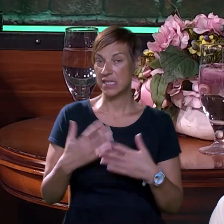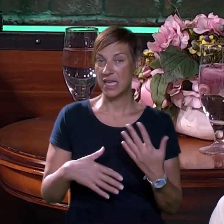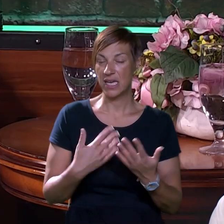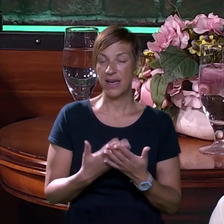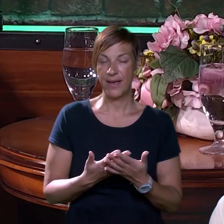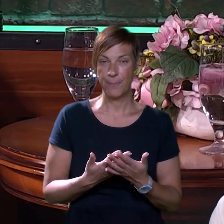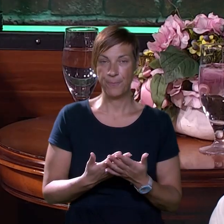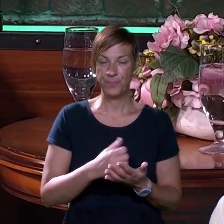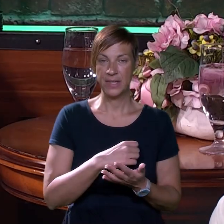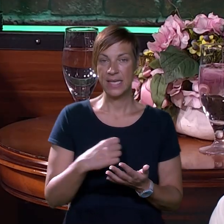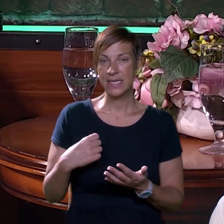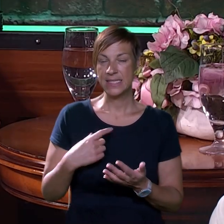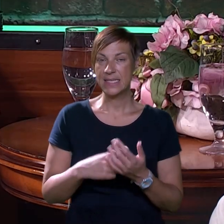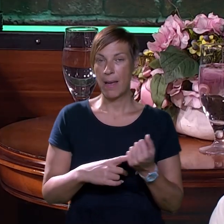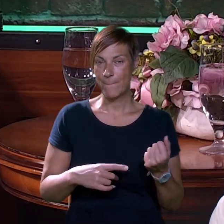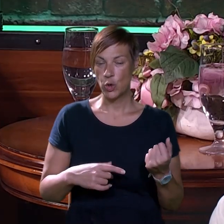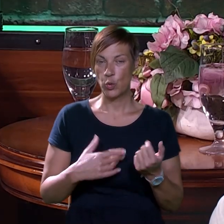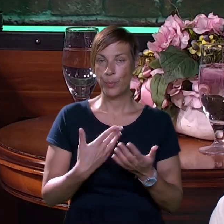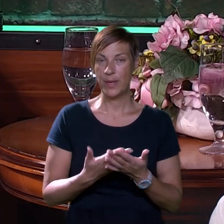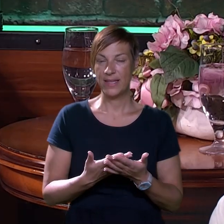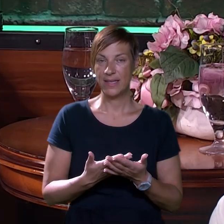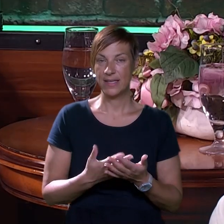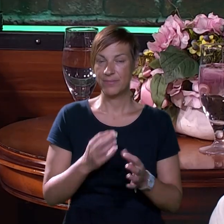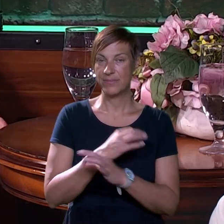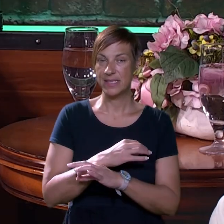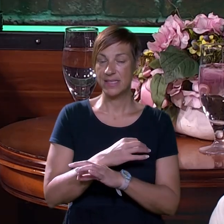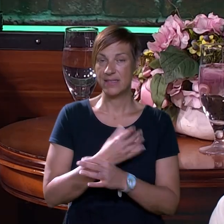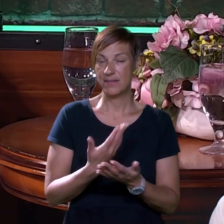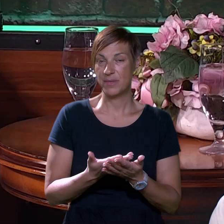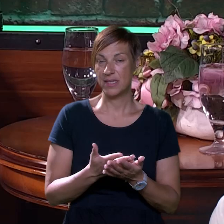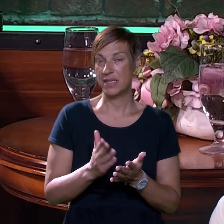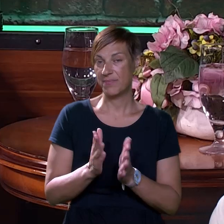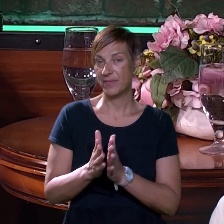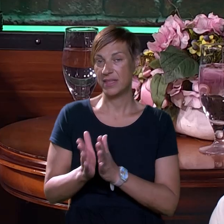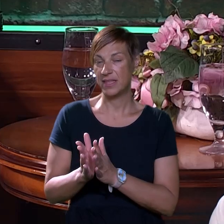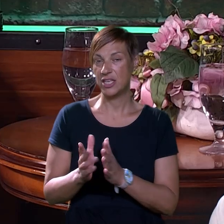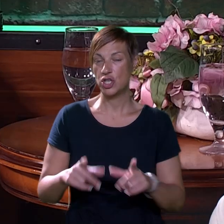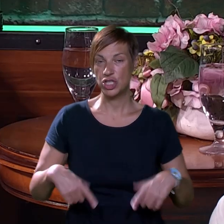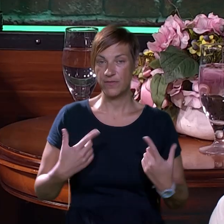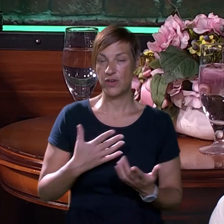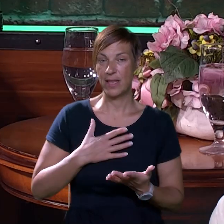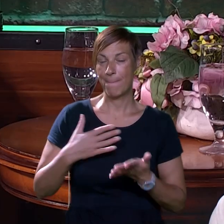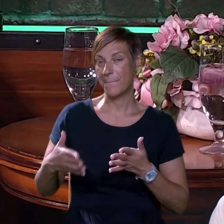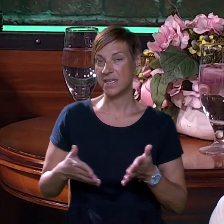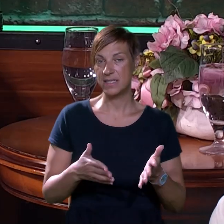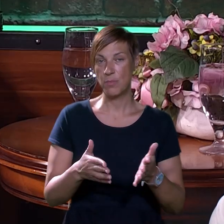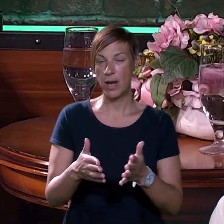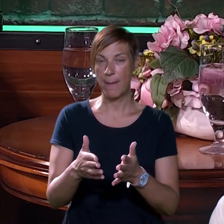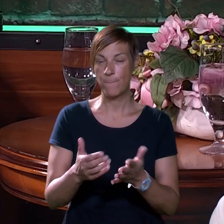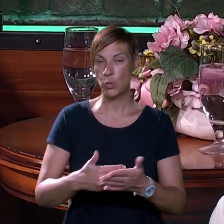ishod i sam gubitak. Jer smrt je sastavni dio života. Znači, mi smo na